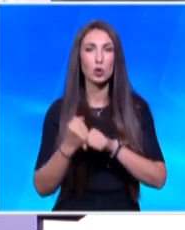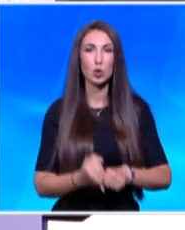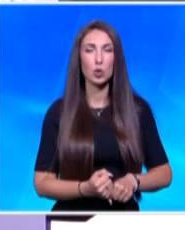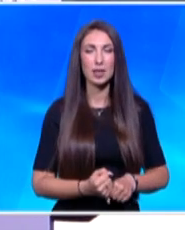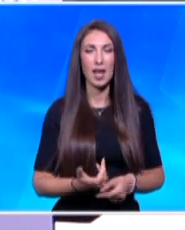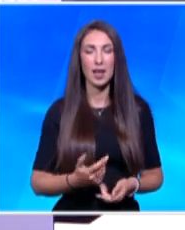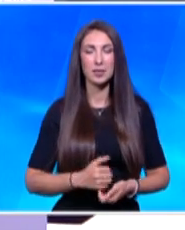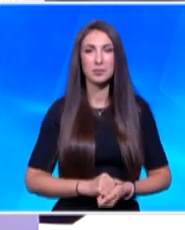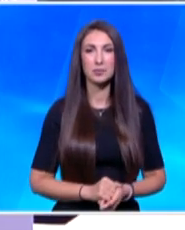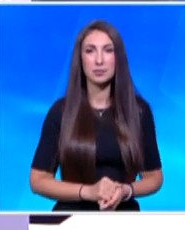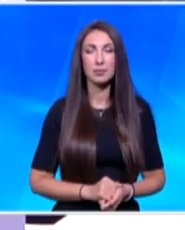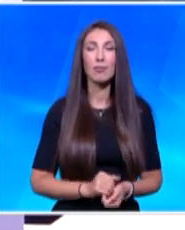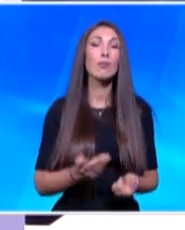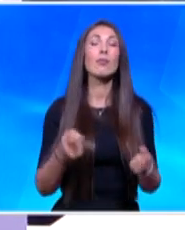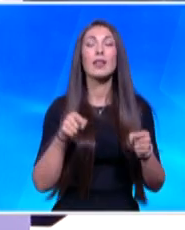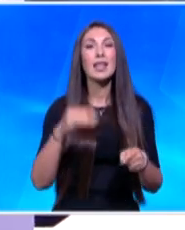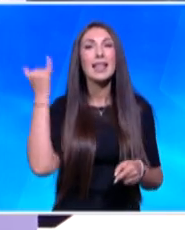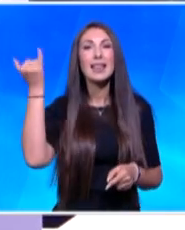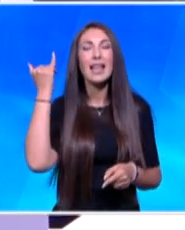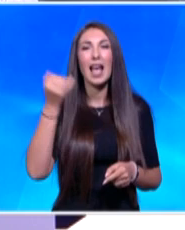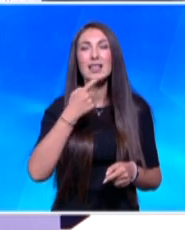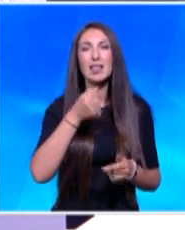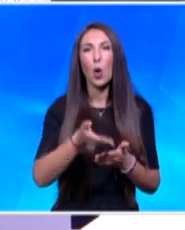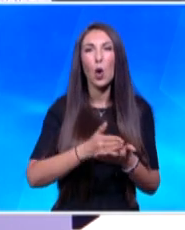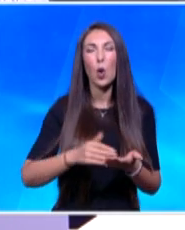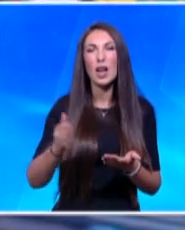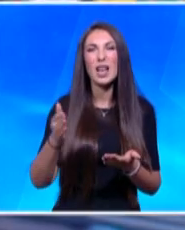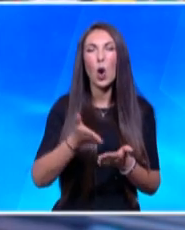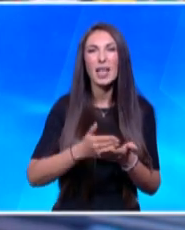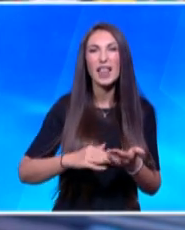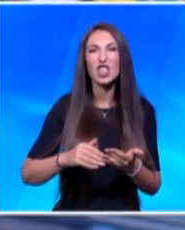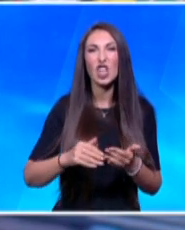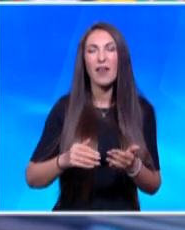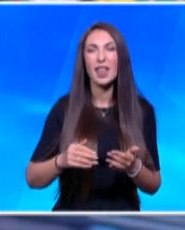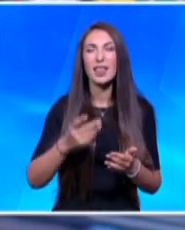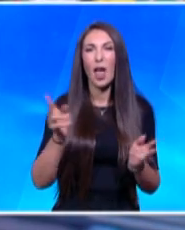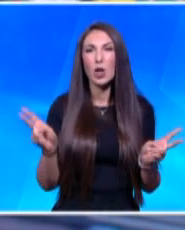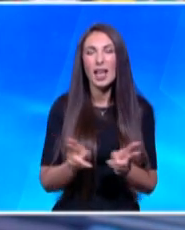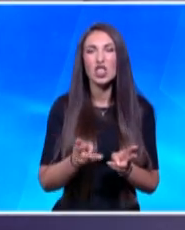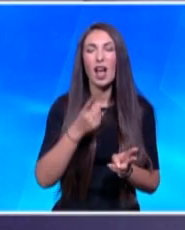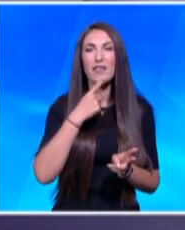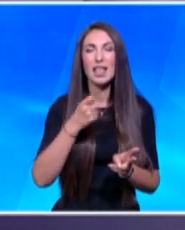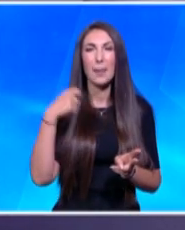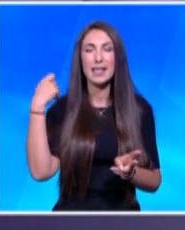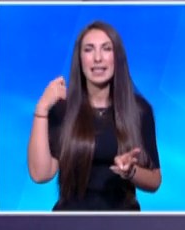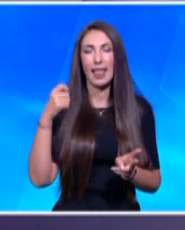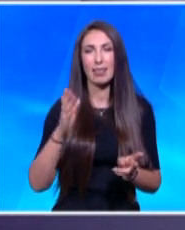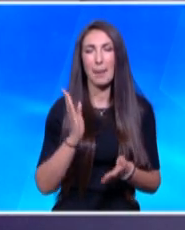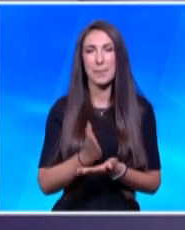тази част с правомощията на президента. Тази идея за ограничаване на правомощията на президента, докъде ще се развие, госпожо Бораджиева, според вас? Аз лично смятам,